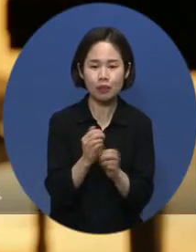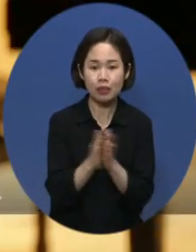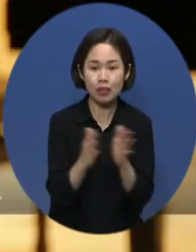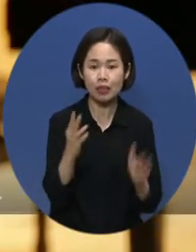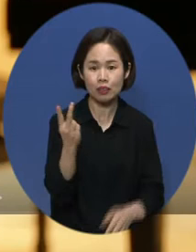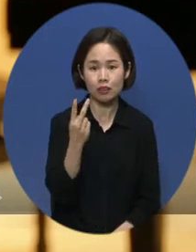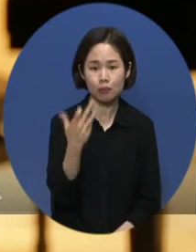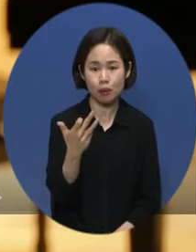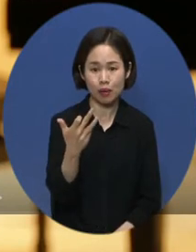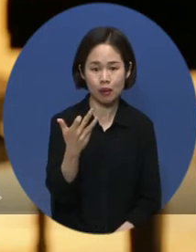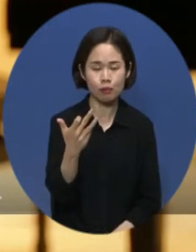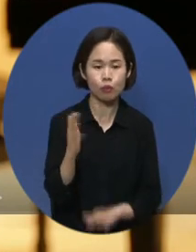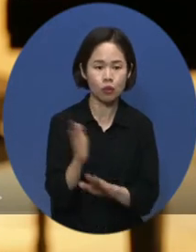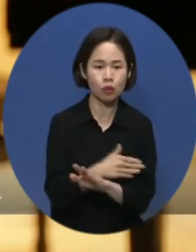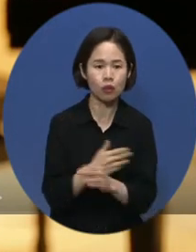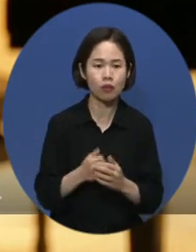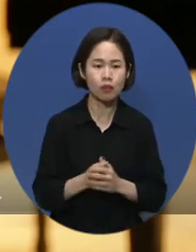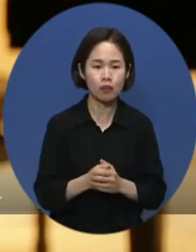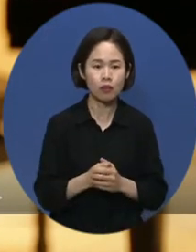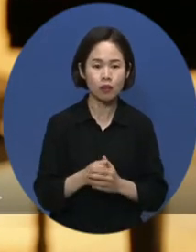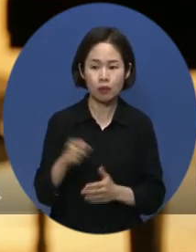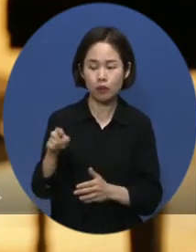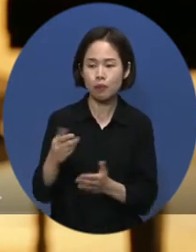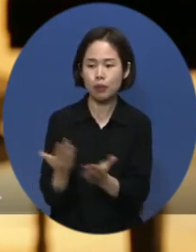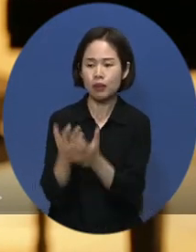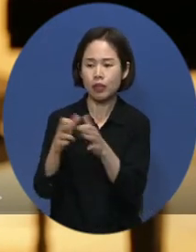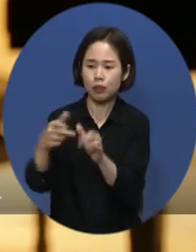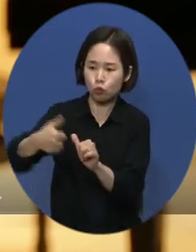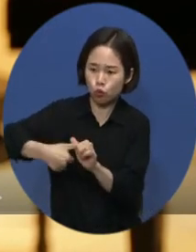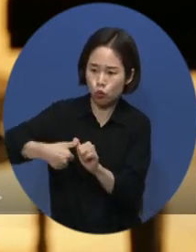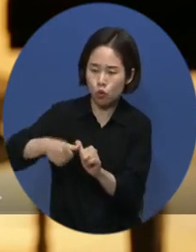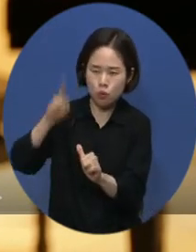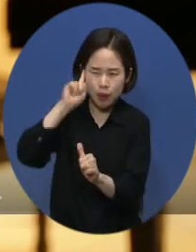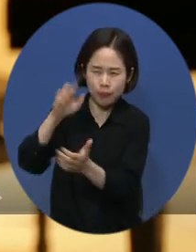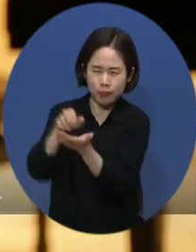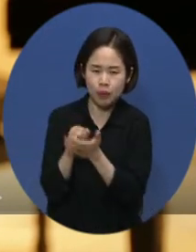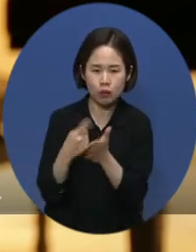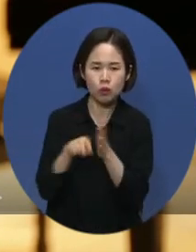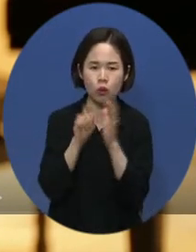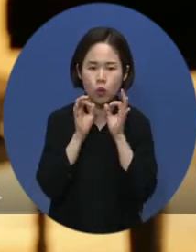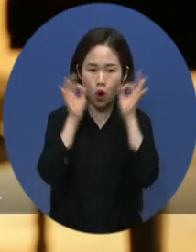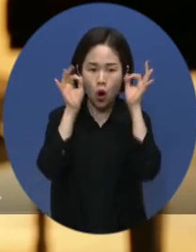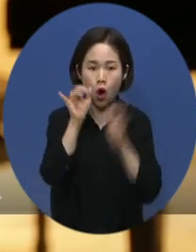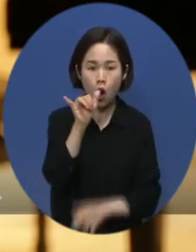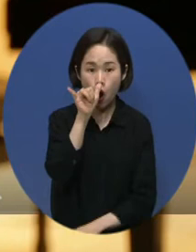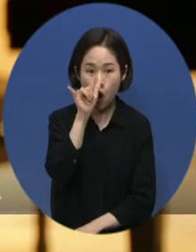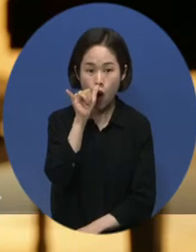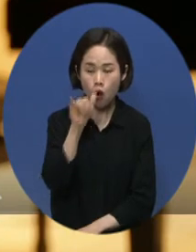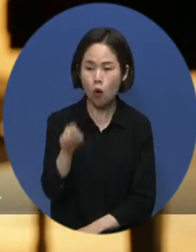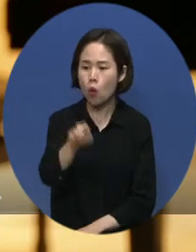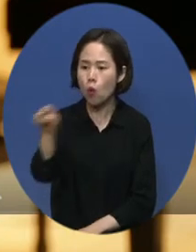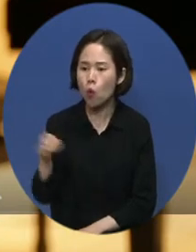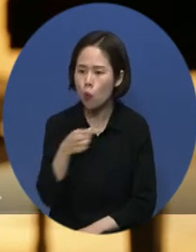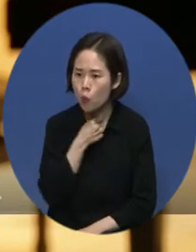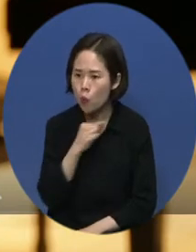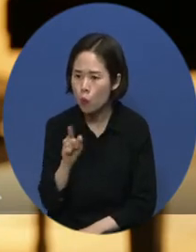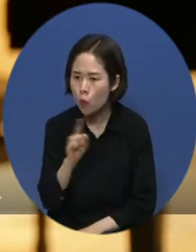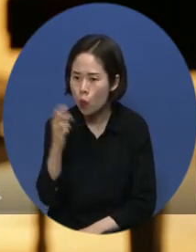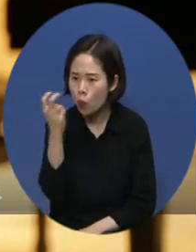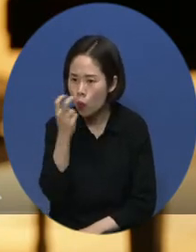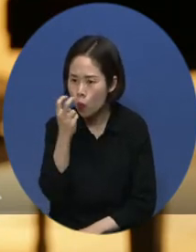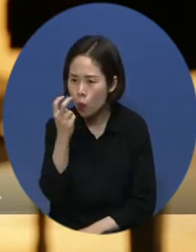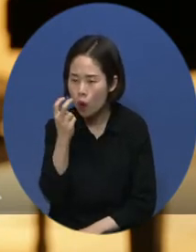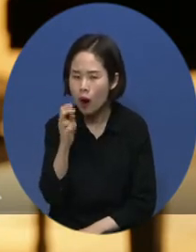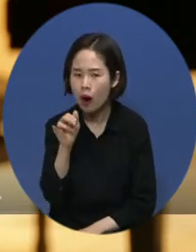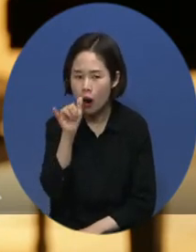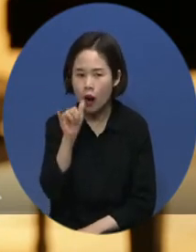많은, 내용들을 반영하기 위해서 노력하고 있고요. 아까도 말씀드린 바와 같이 이제 요구 조사를 하기 때문에, 목차를